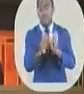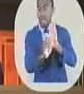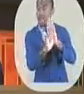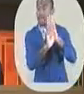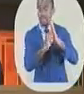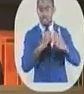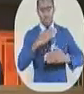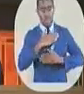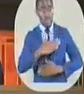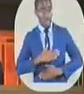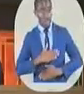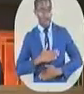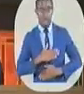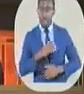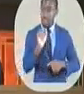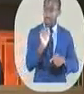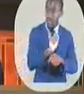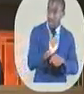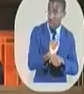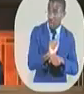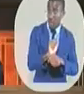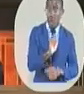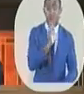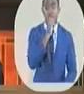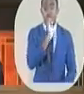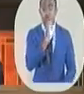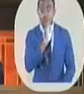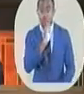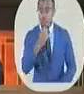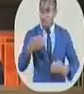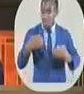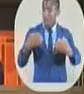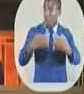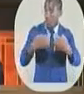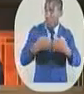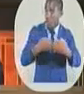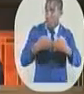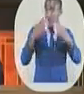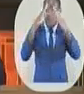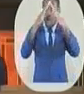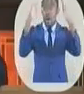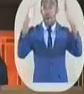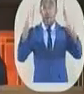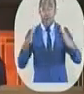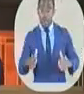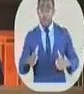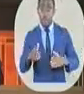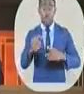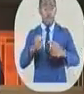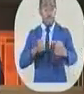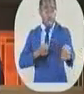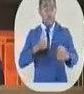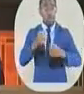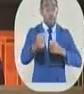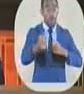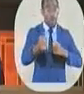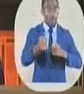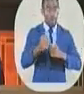santé, l'emploi, l'eau, l'électricité, le logement, les